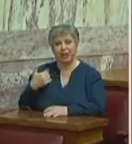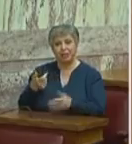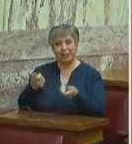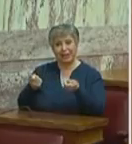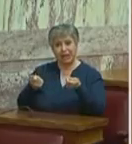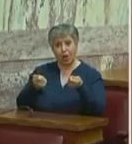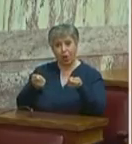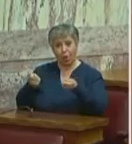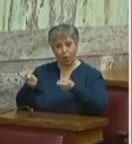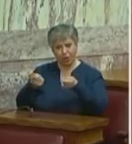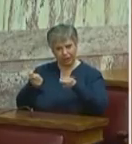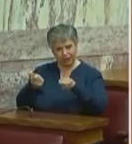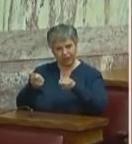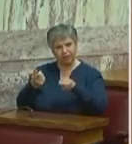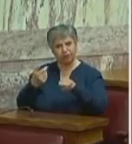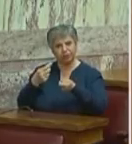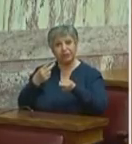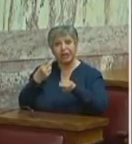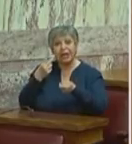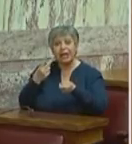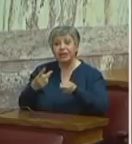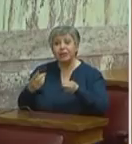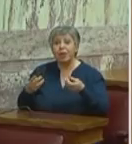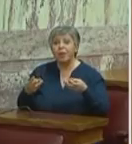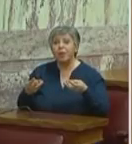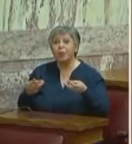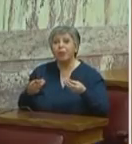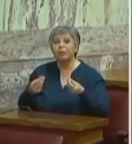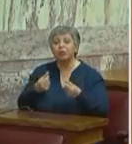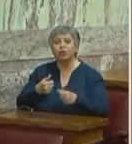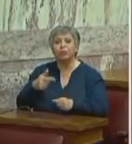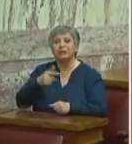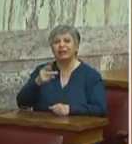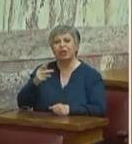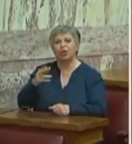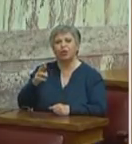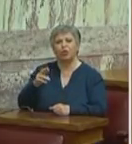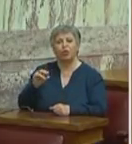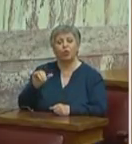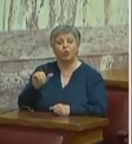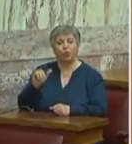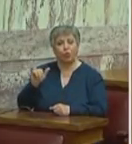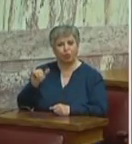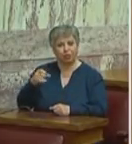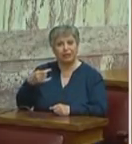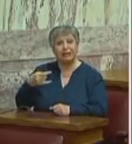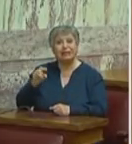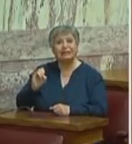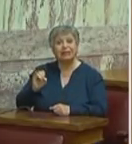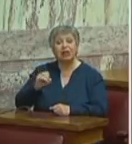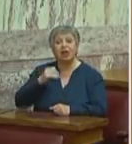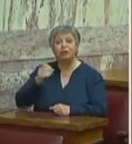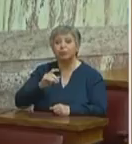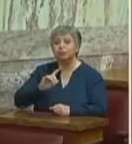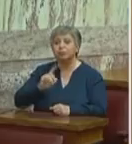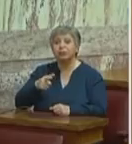της δημοσιότητας, τις αυστηρές οδηγίες του κυρίου Φρουζή στον τότε Υπουργό Υγείας, τον κύριο Γεωργιάδη.